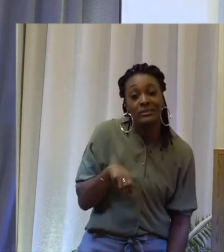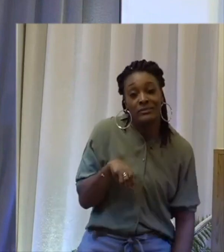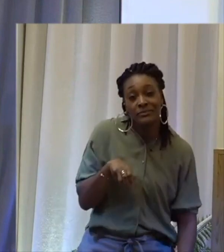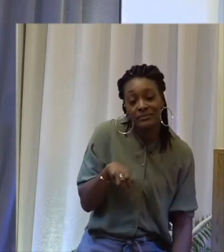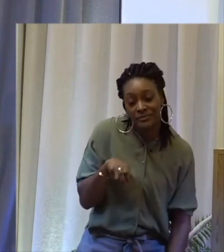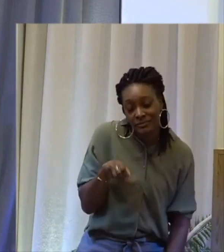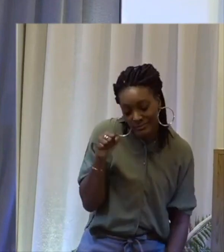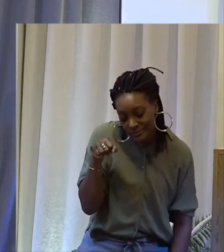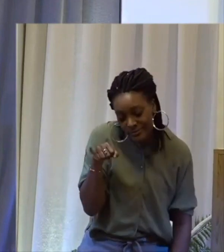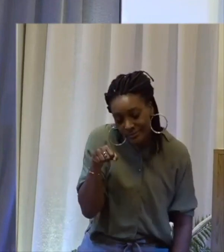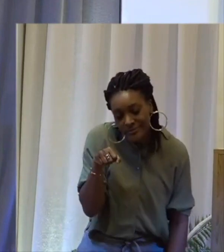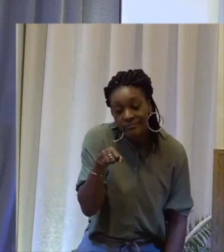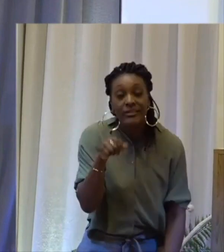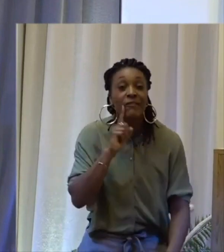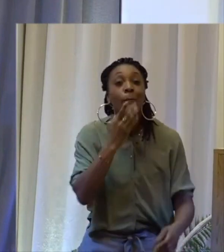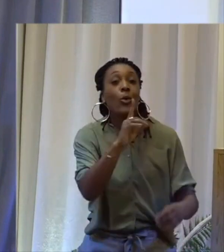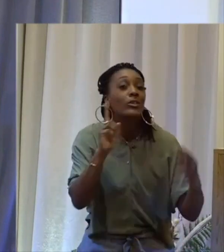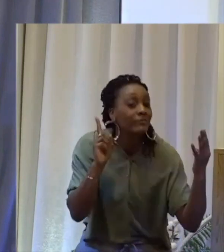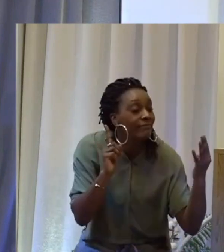Elle va rencontrer les autres femmes,